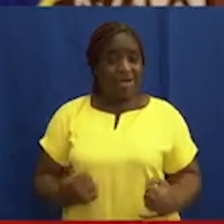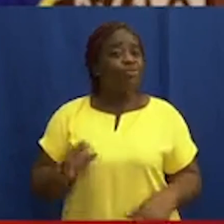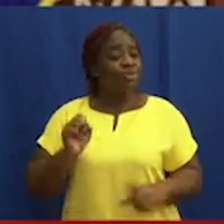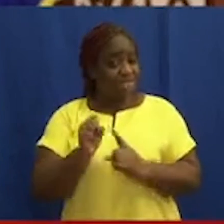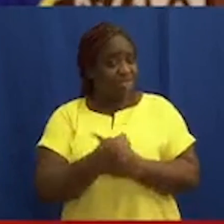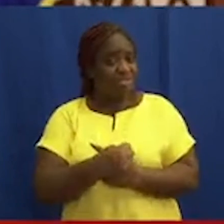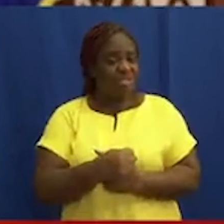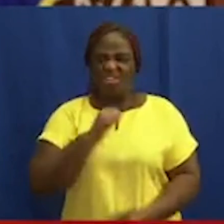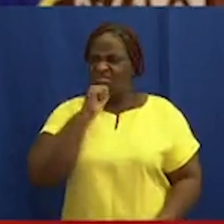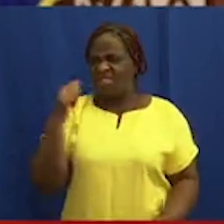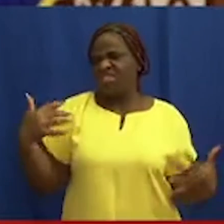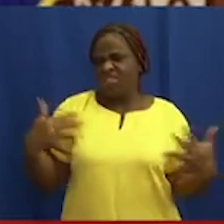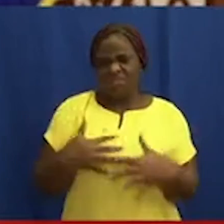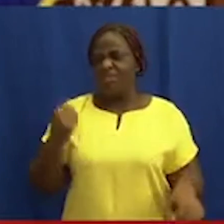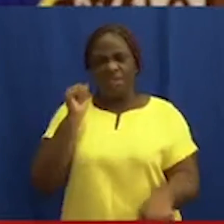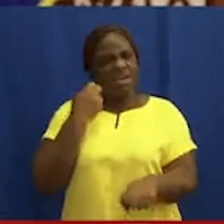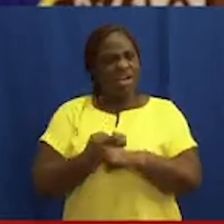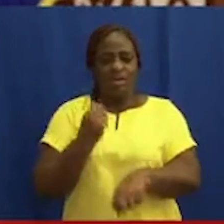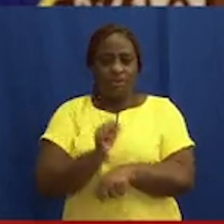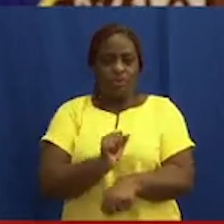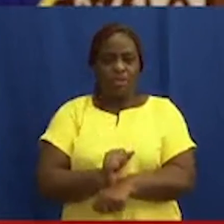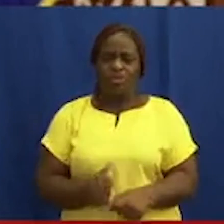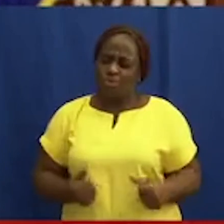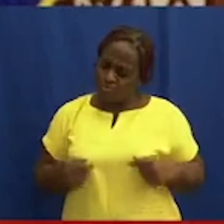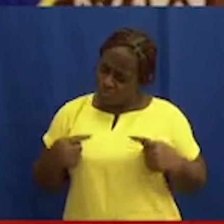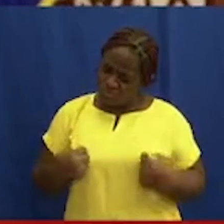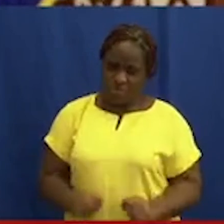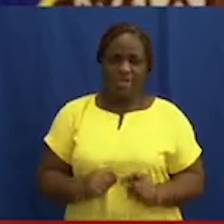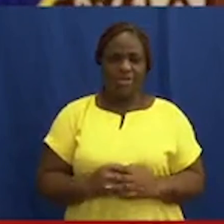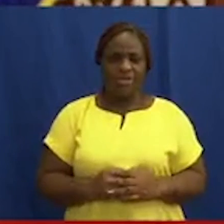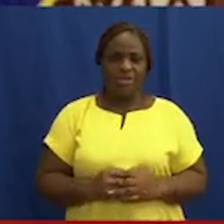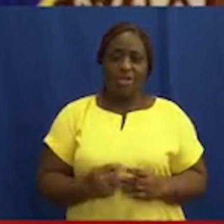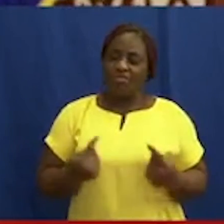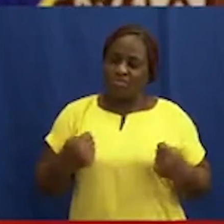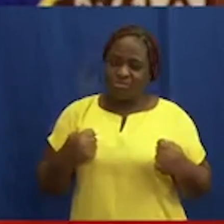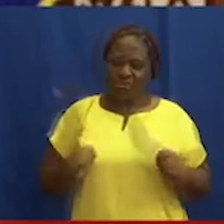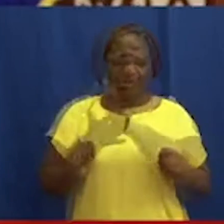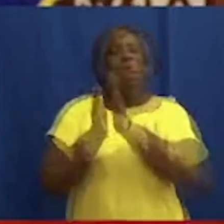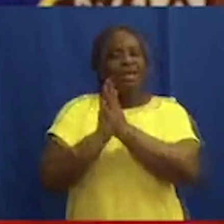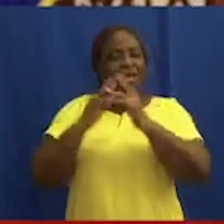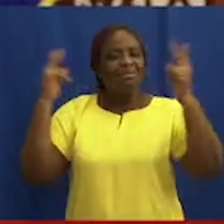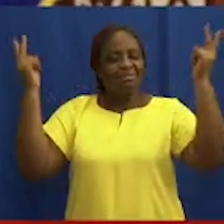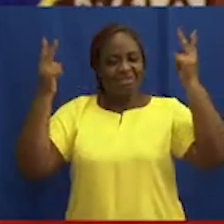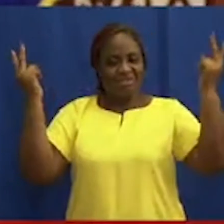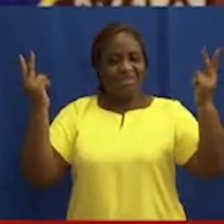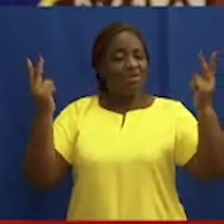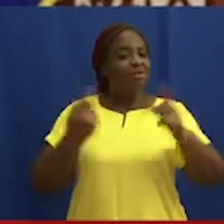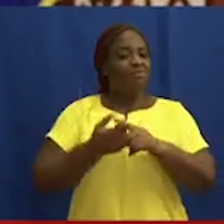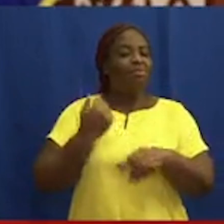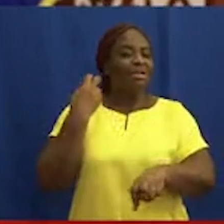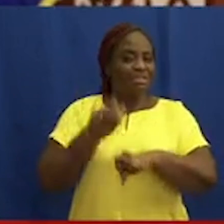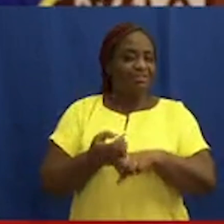ciki, domin wannan ma abu ne da zai wuce, kuma wannan yaki ne na